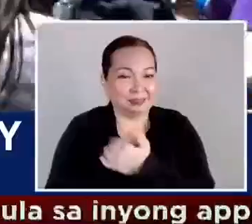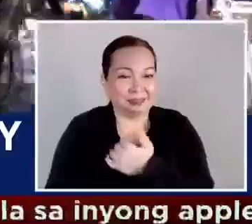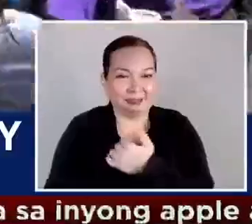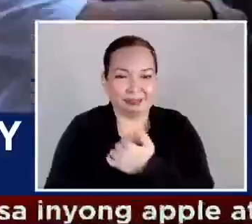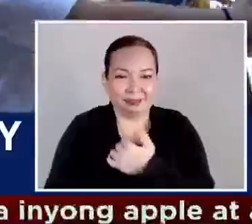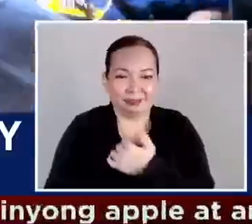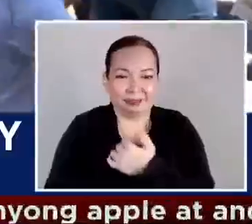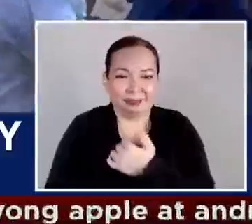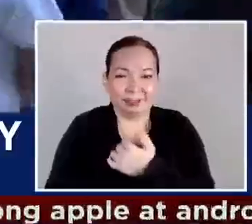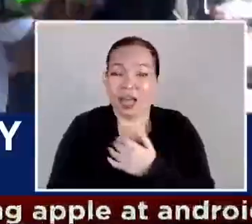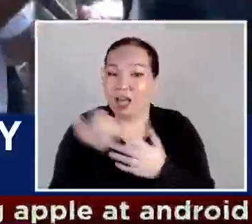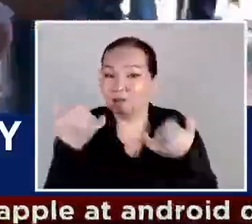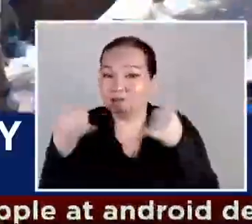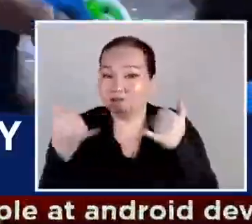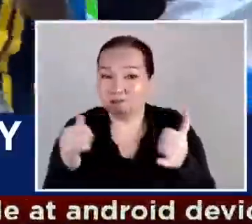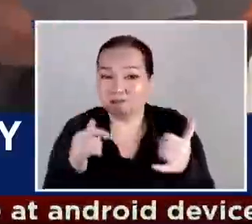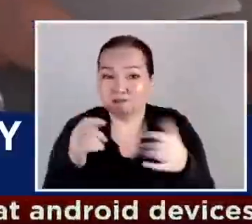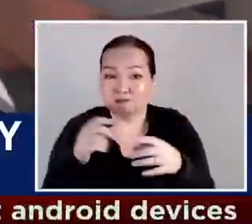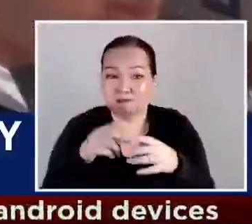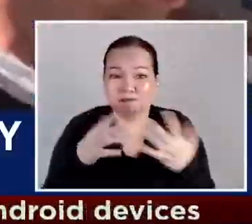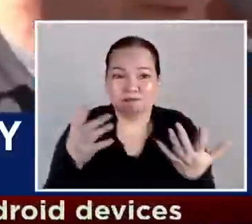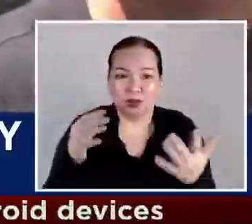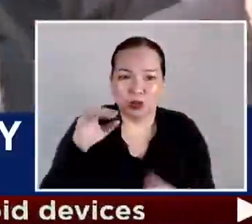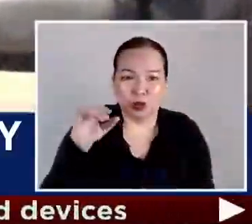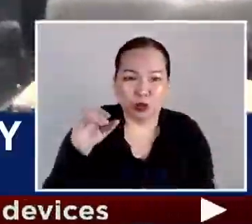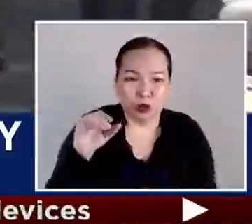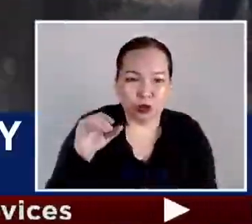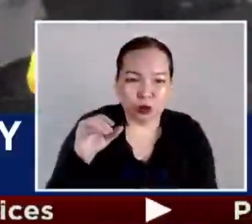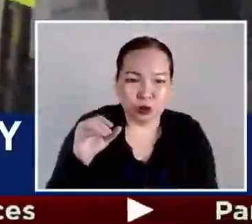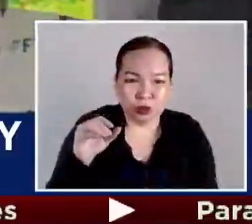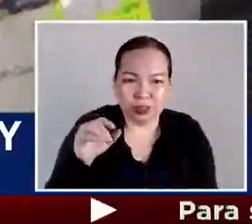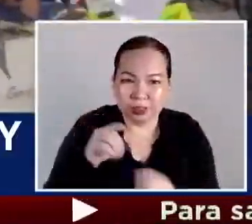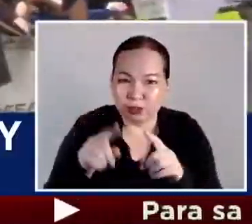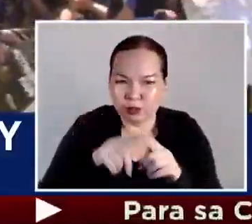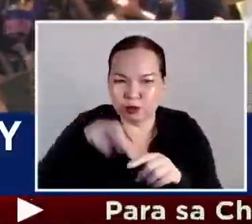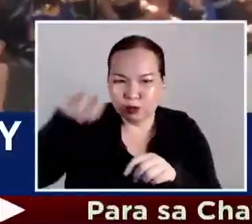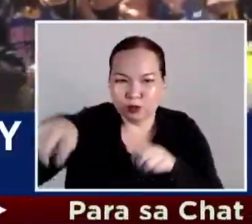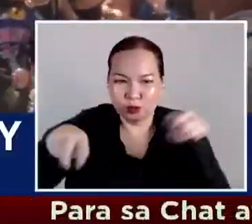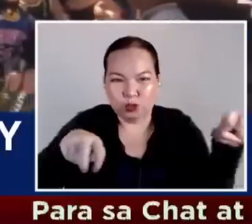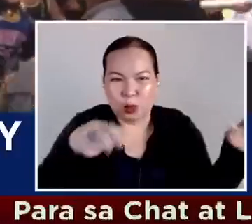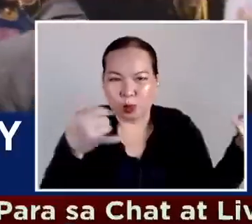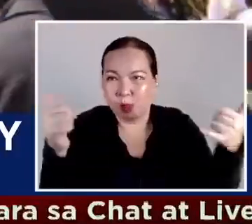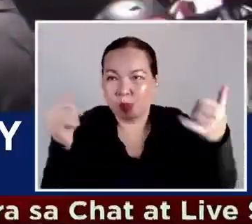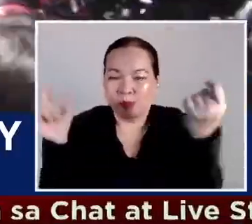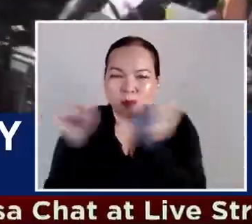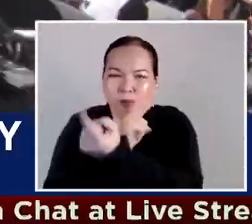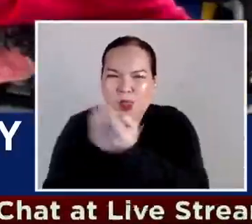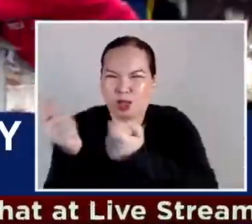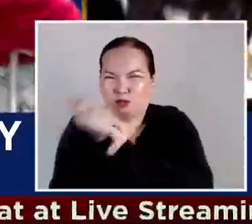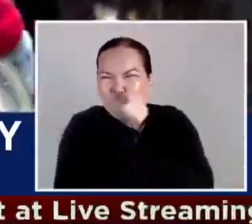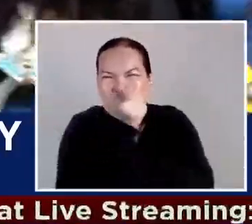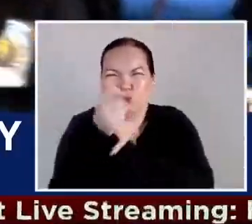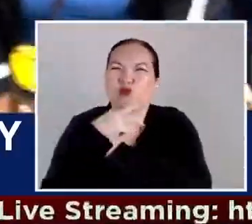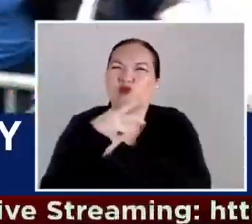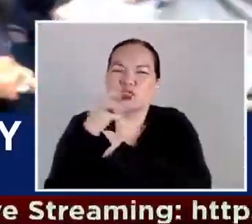Ang ibang players naman, gaya ni Jordan Poole at Gary Payton II, game na game na nakipagbasaan pa sa mga fans gamit ang mga water